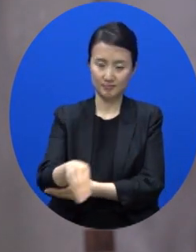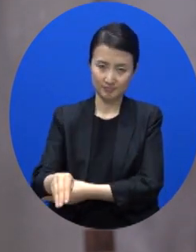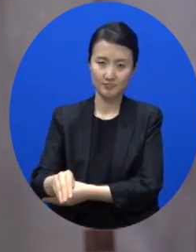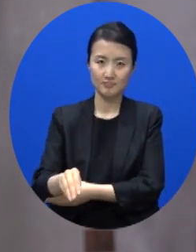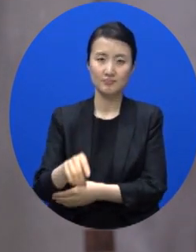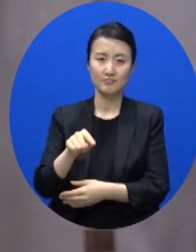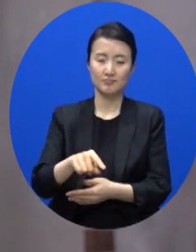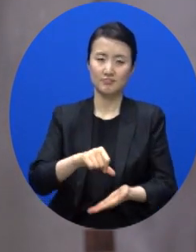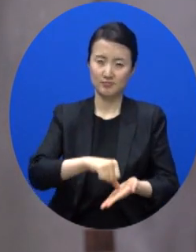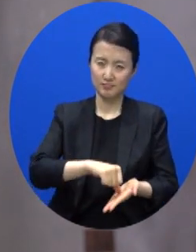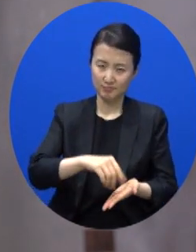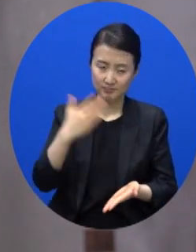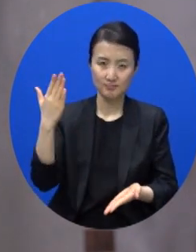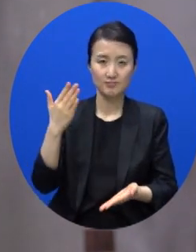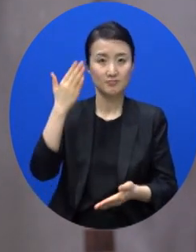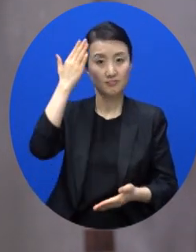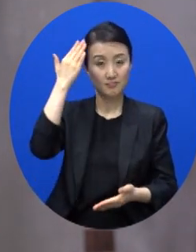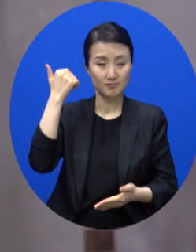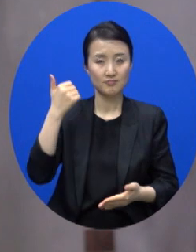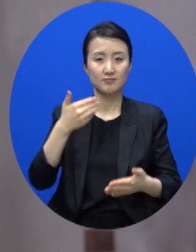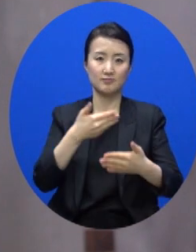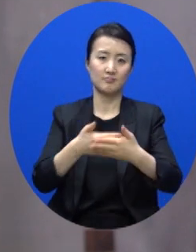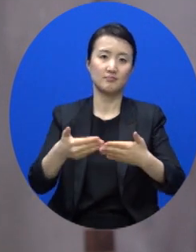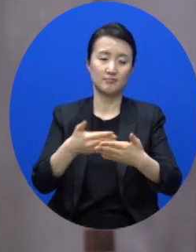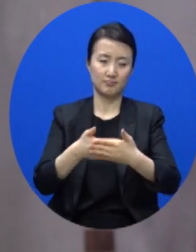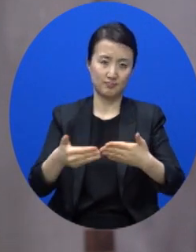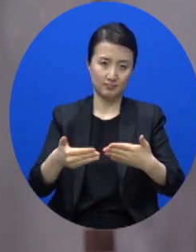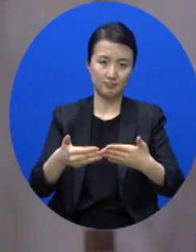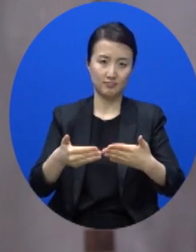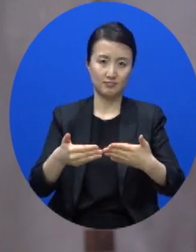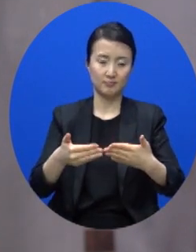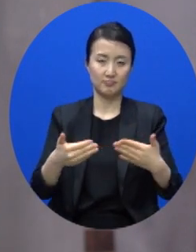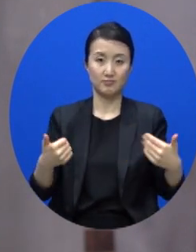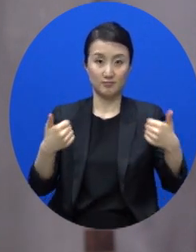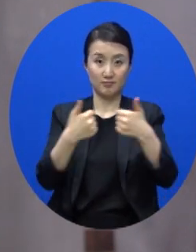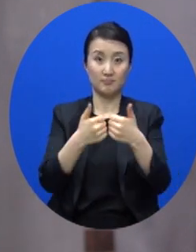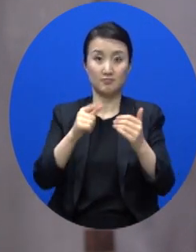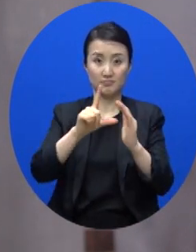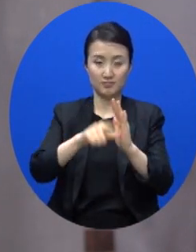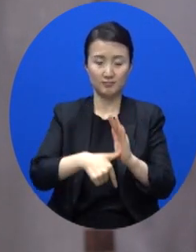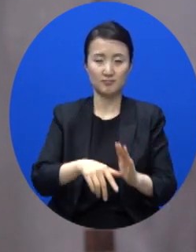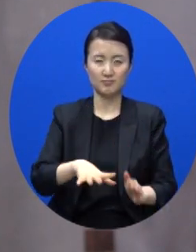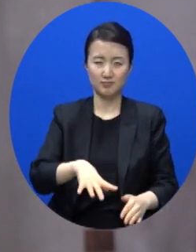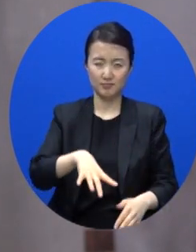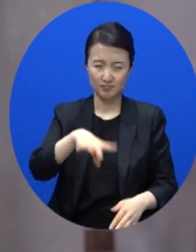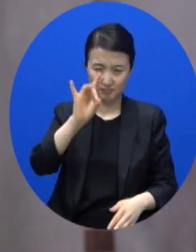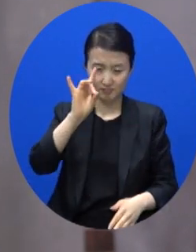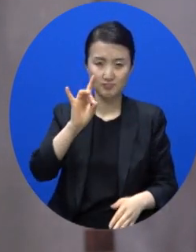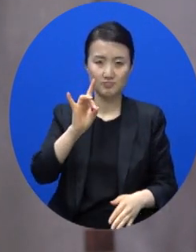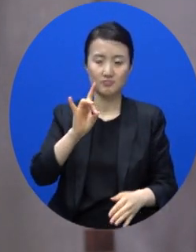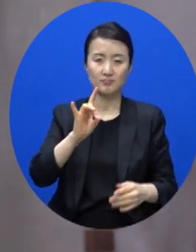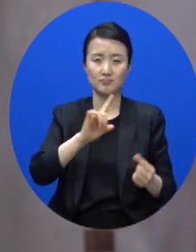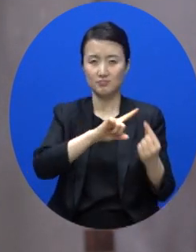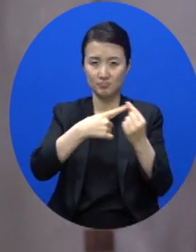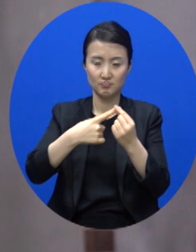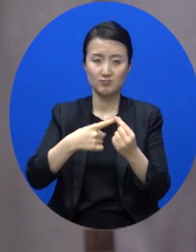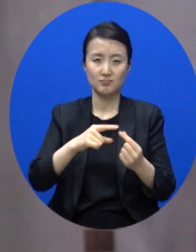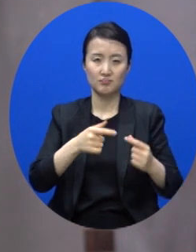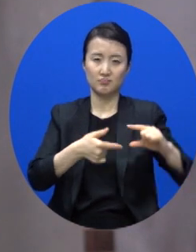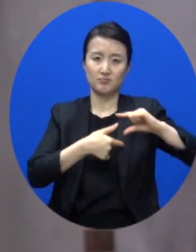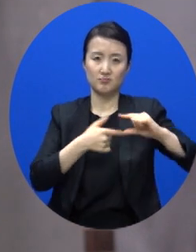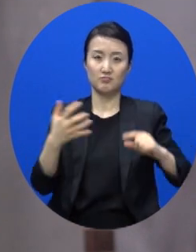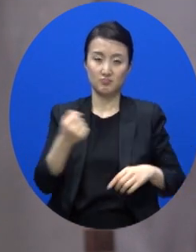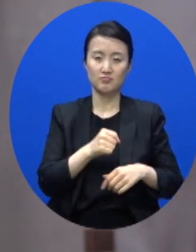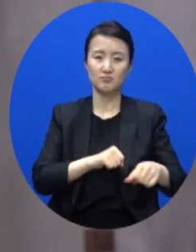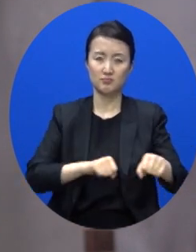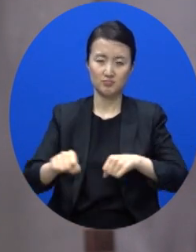대한민국 미술대전 초대 작가이면서 경주에서 그 명성을 가지고 활발히